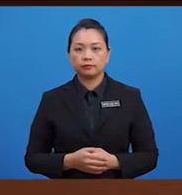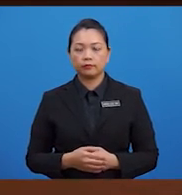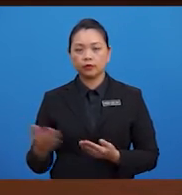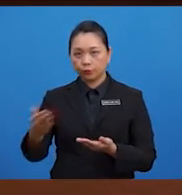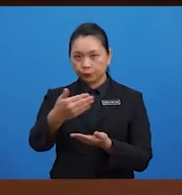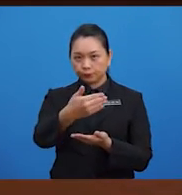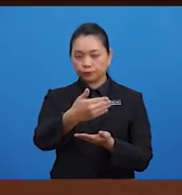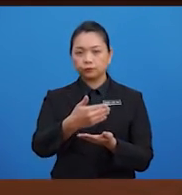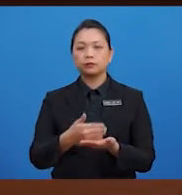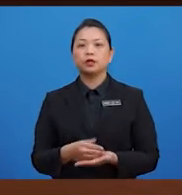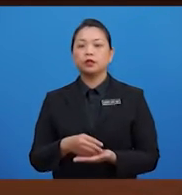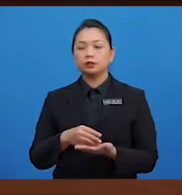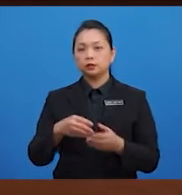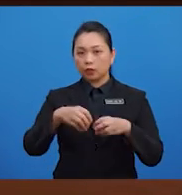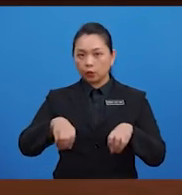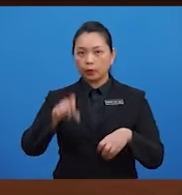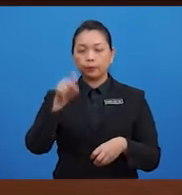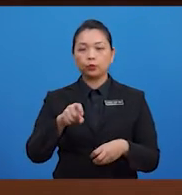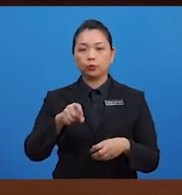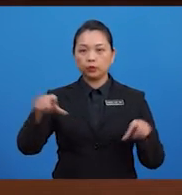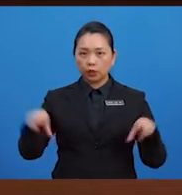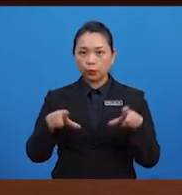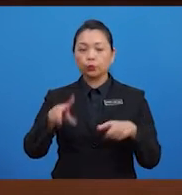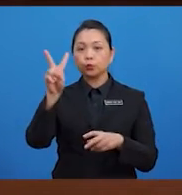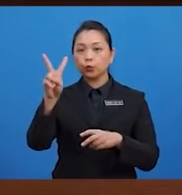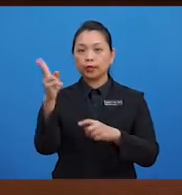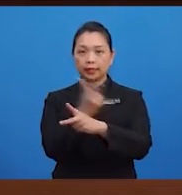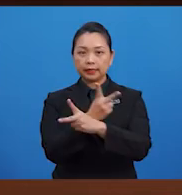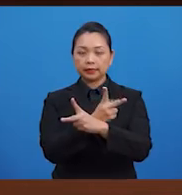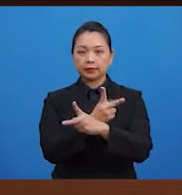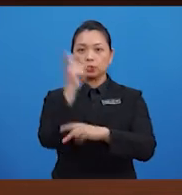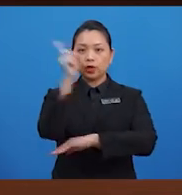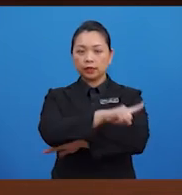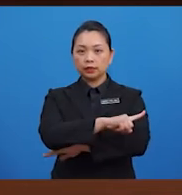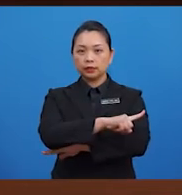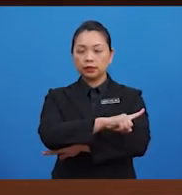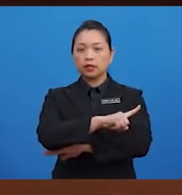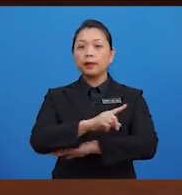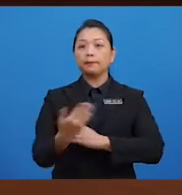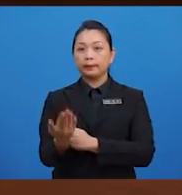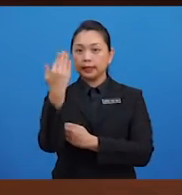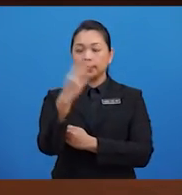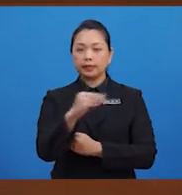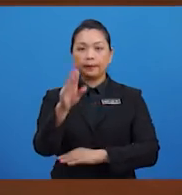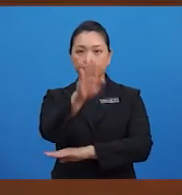Pengutipan telur perlu dilakukan dua kali sehari, iaitu pada waktu pagi dan petang.